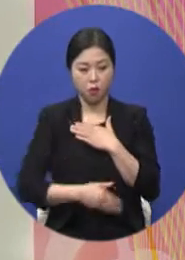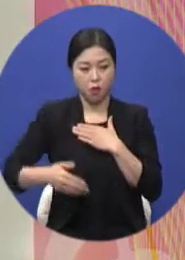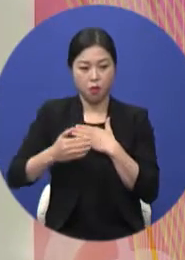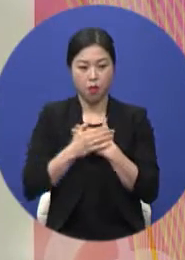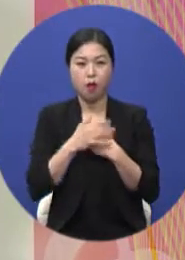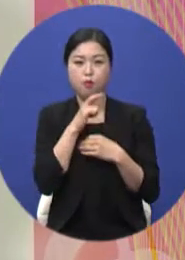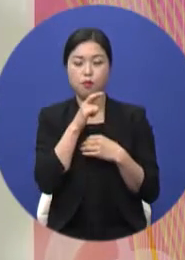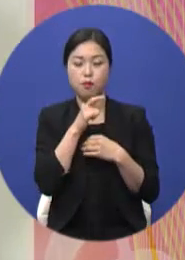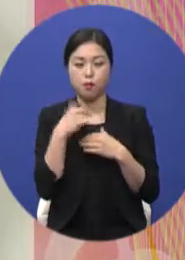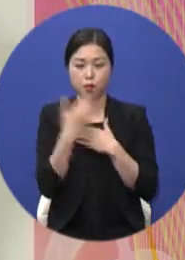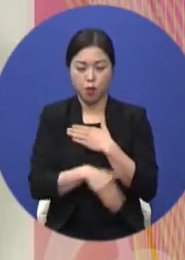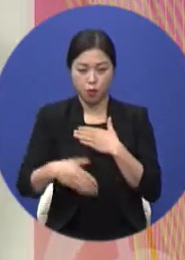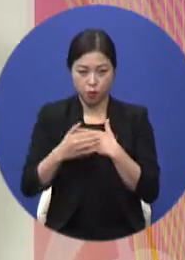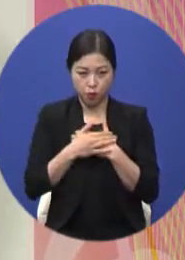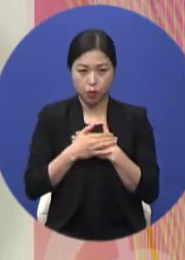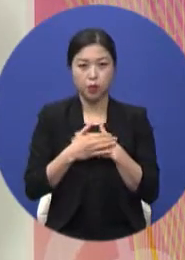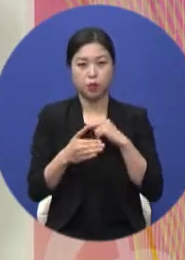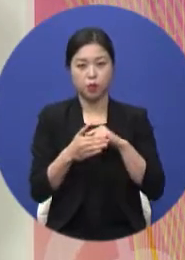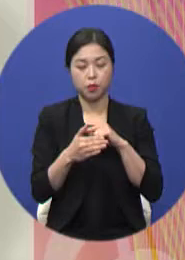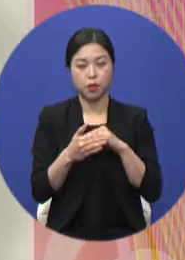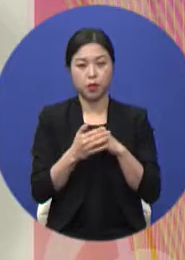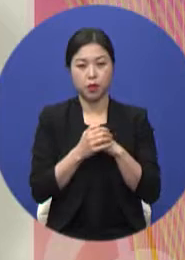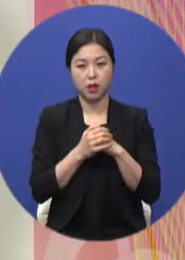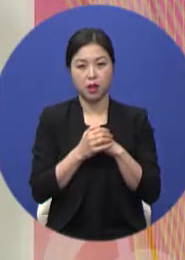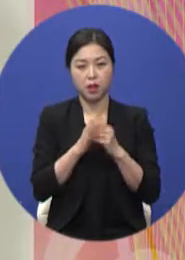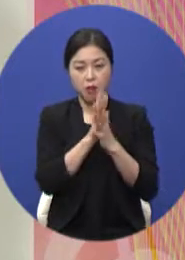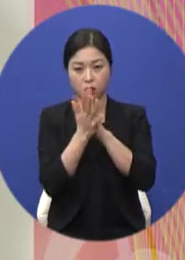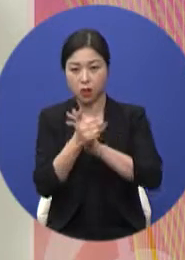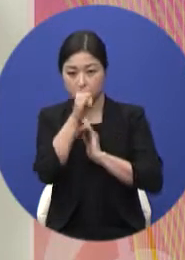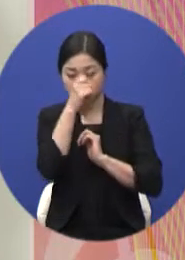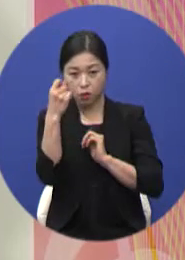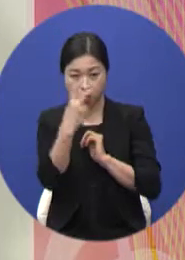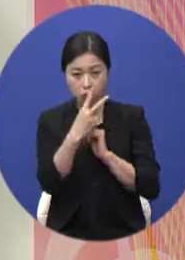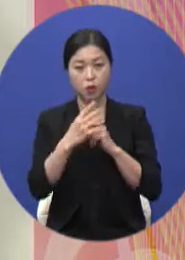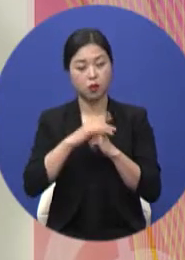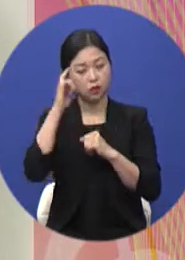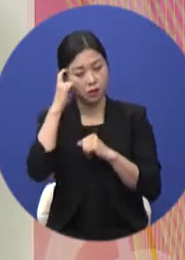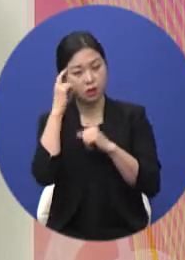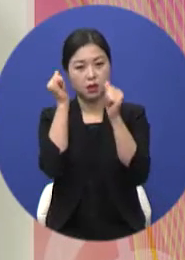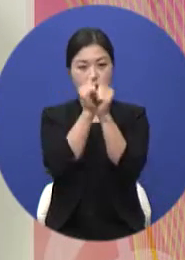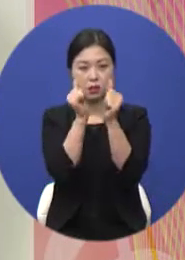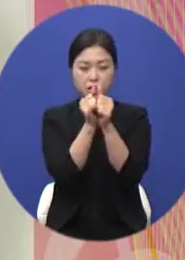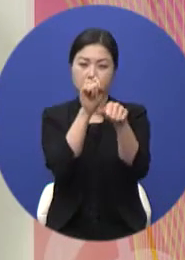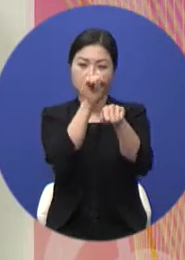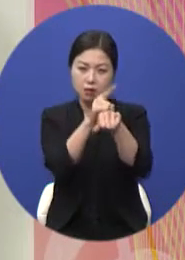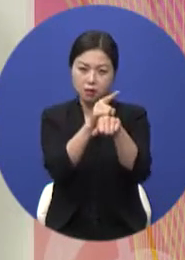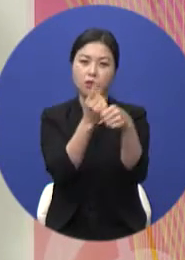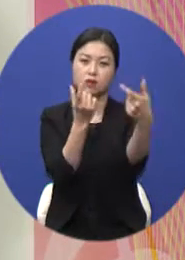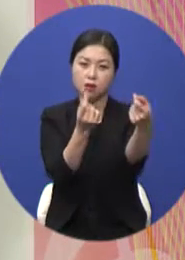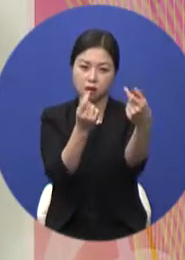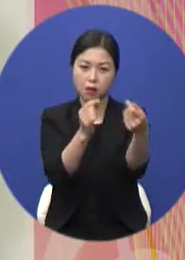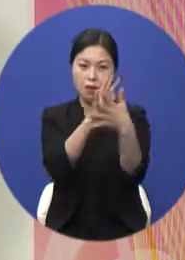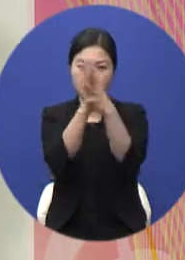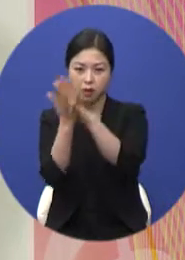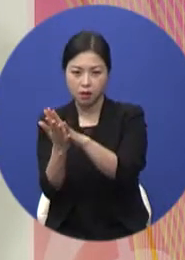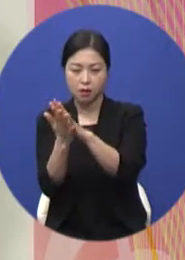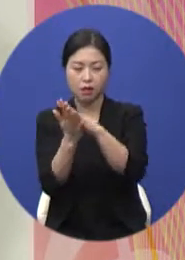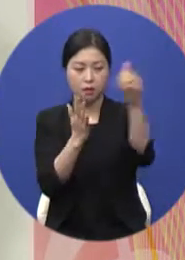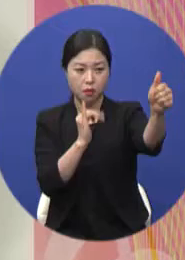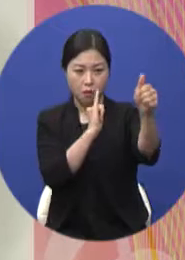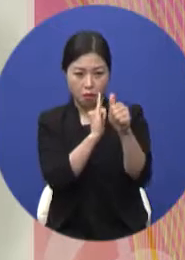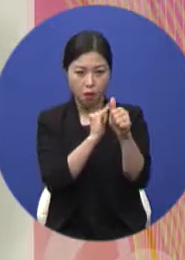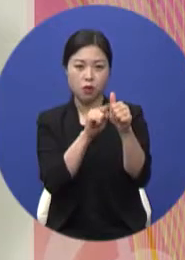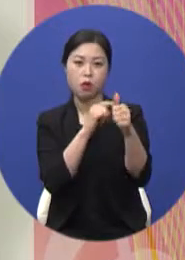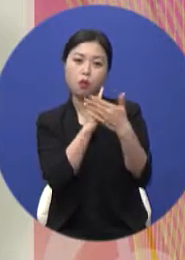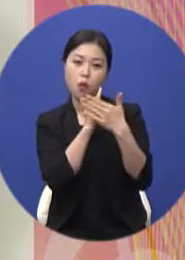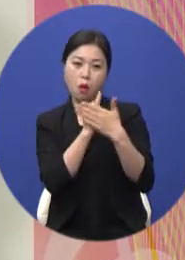이제 정신도 많이 이게 남성화가 되고 예. 과격해지고 이제 그러면서. 옆에서 이제 신랑이 제대로 받쳐주지 못하게